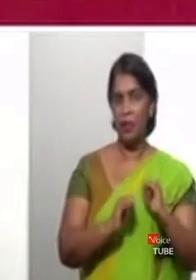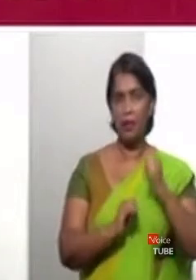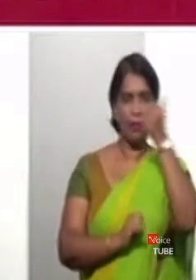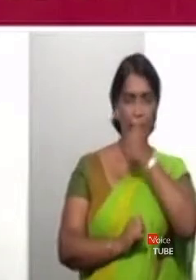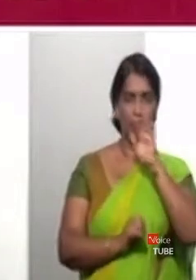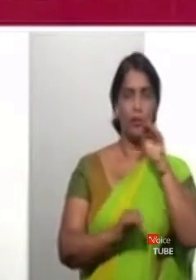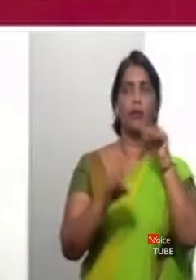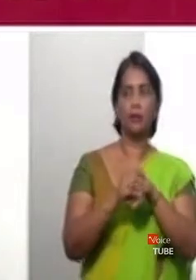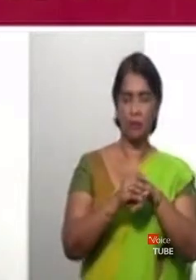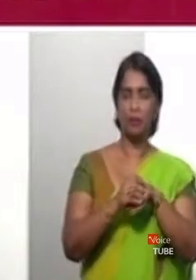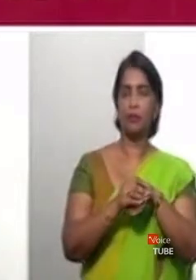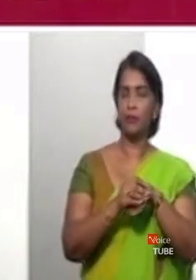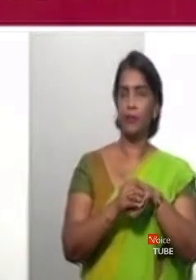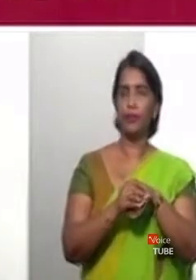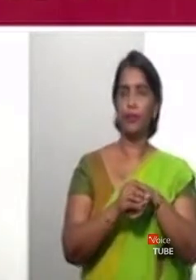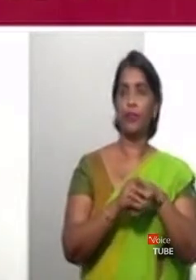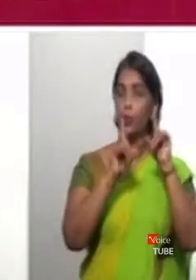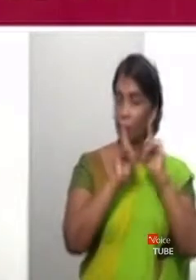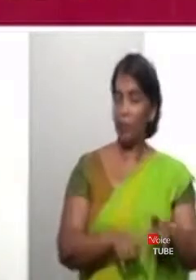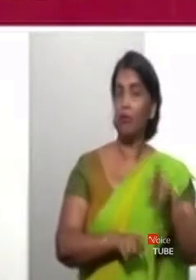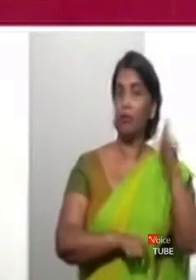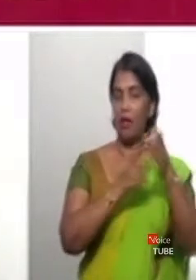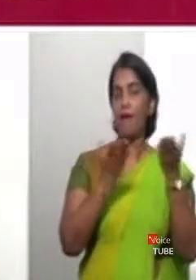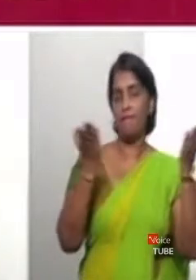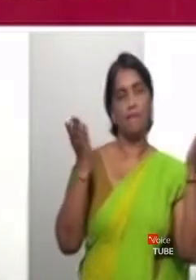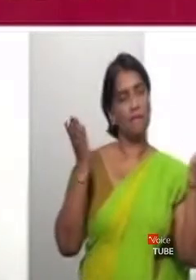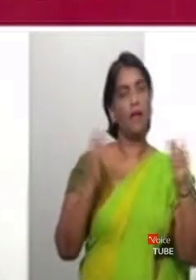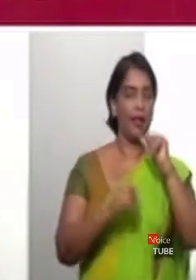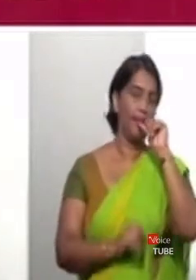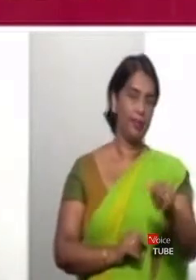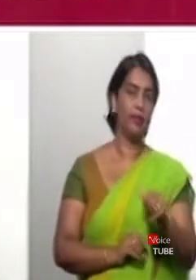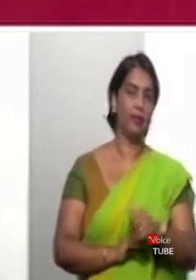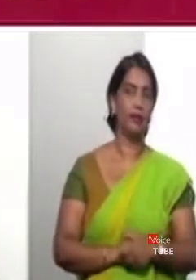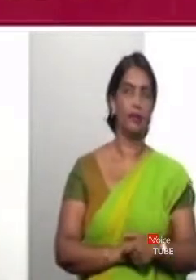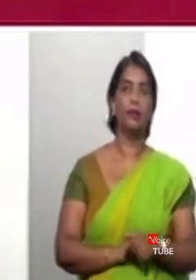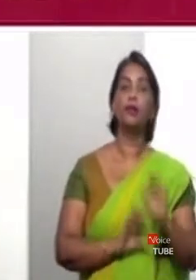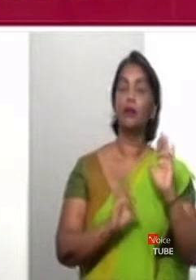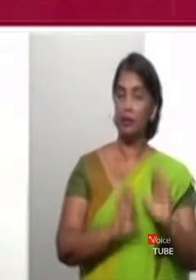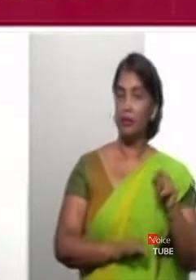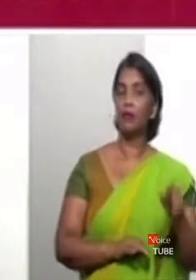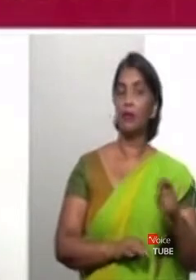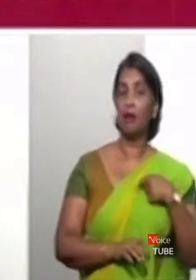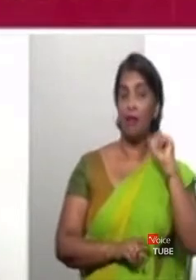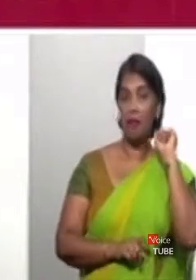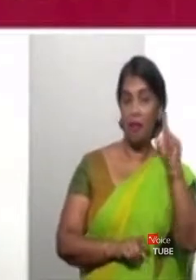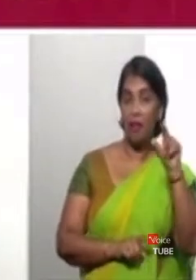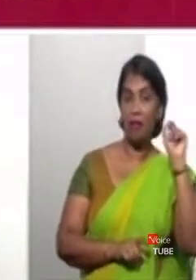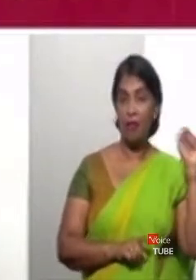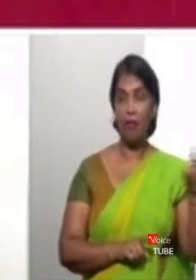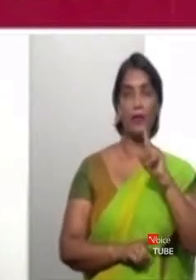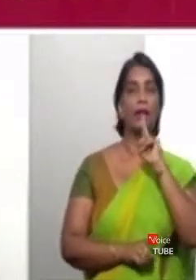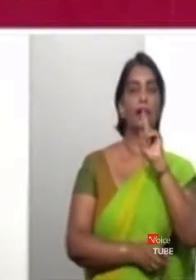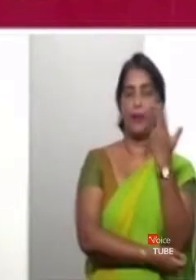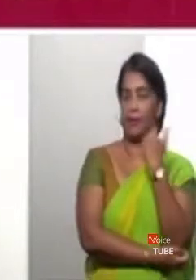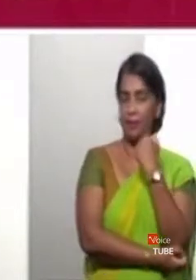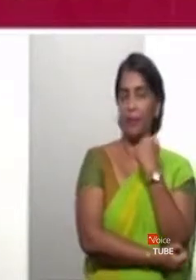දූෂිත චෝදනා වලට ලක් වෙච්ච අය එහෙම නිරධාරින් ඉන්නවා. ඒක ඇත්ත. නමුත් නම් කරලා අපිට එකපාරට